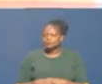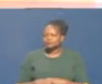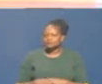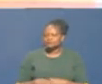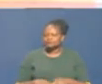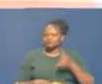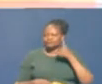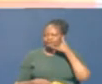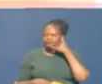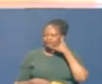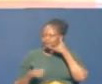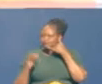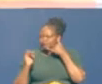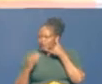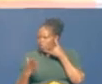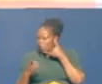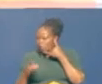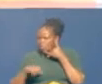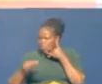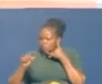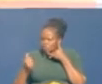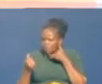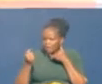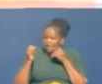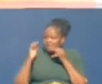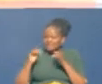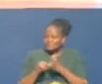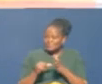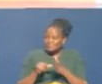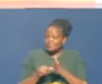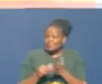kuhakikisha kuwa anaendelea vizuri, na ndio kama kuna tatizo lolote